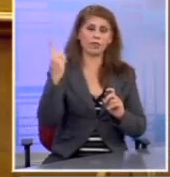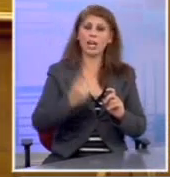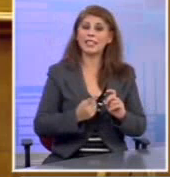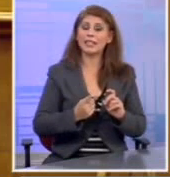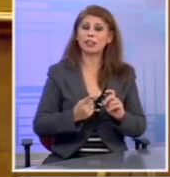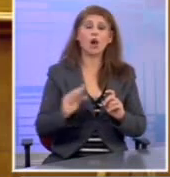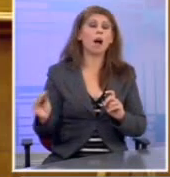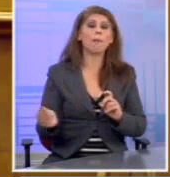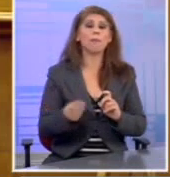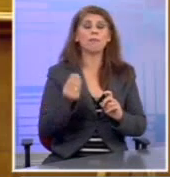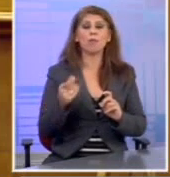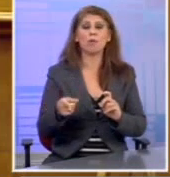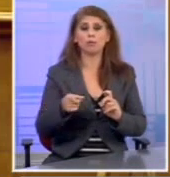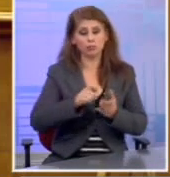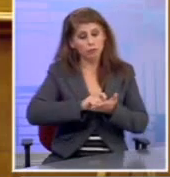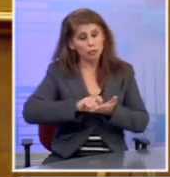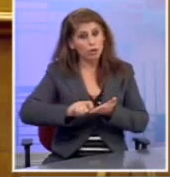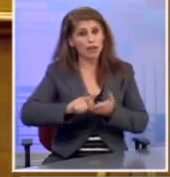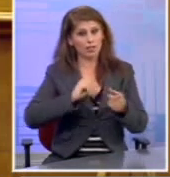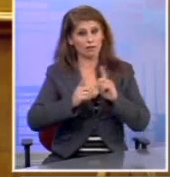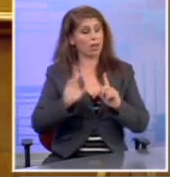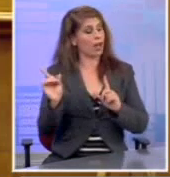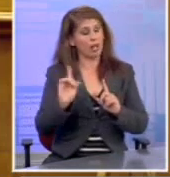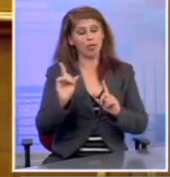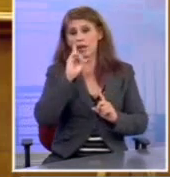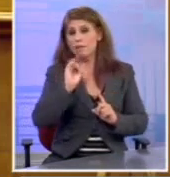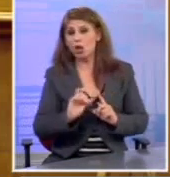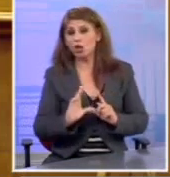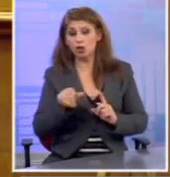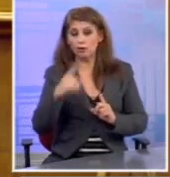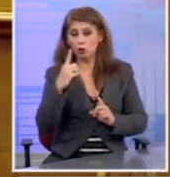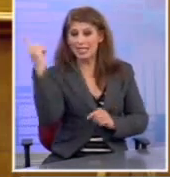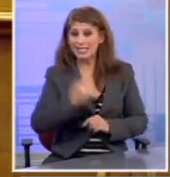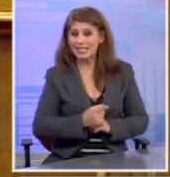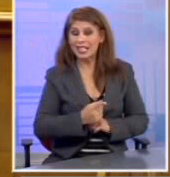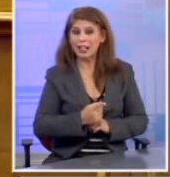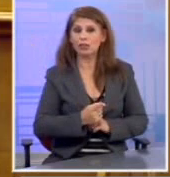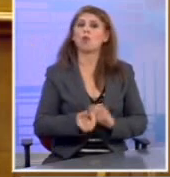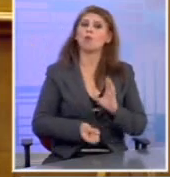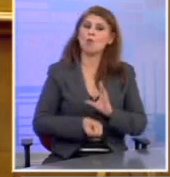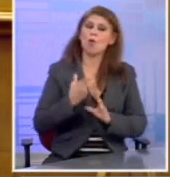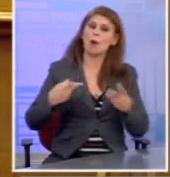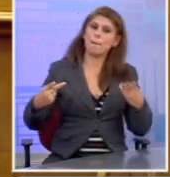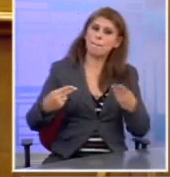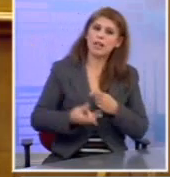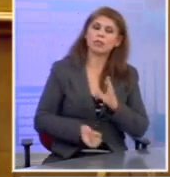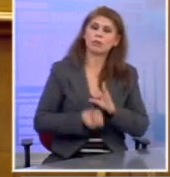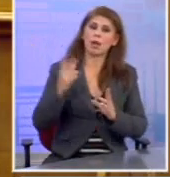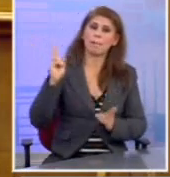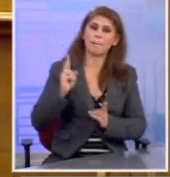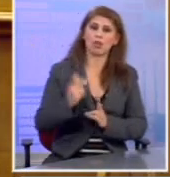να προέλθει, σύμφωνα με το γράμμα της συμφωνίας, δεν είναι υποχρεωτικό να προέλθει από νέες περικοπές, νέες μειώσεις